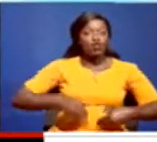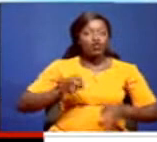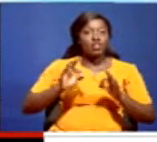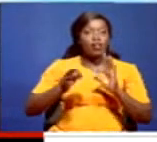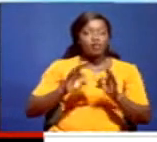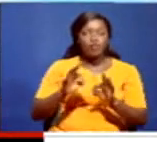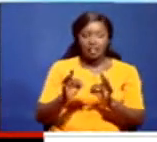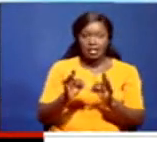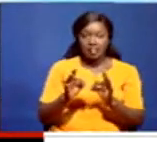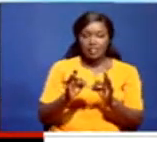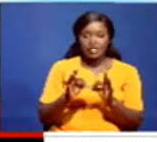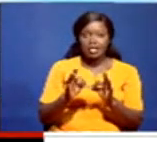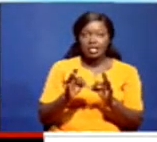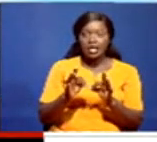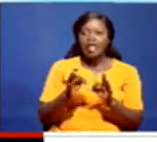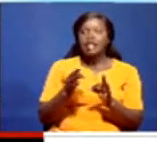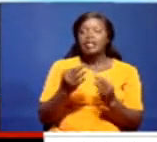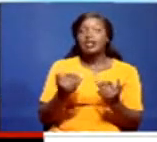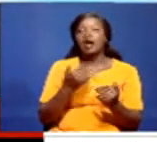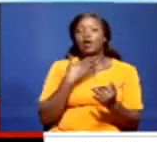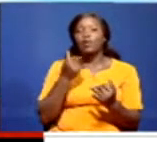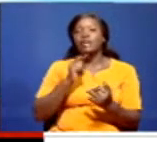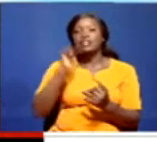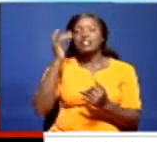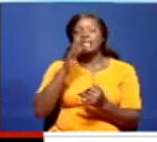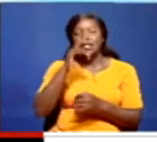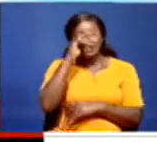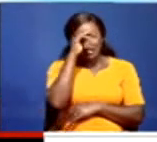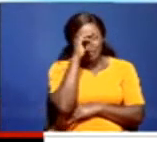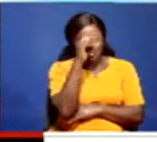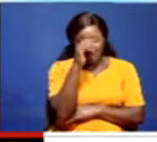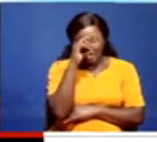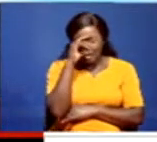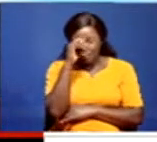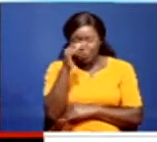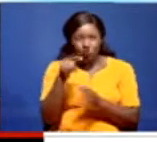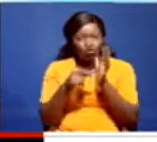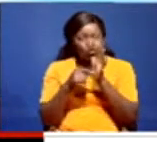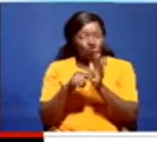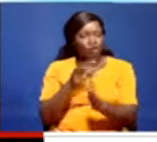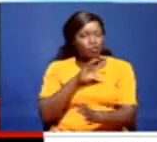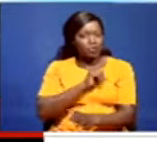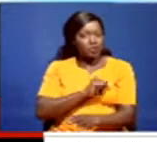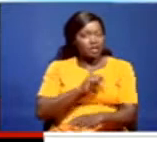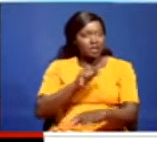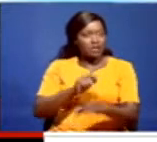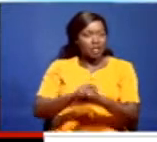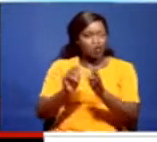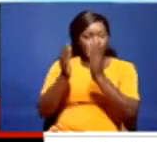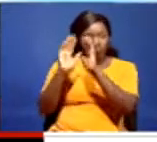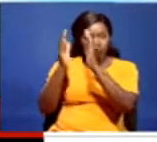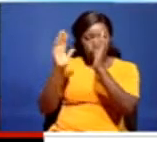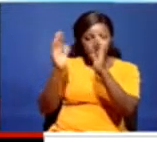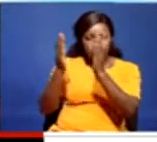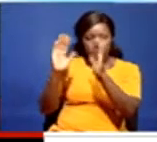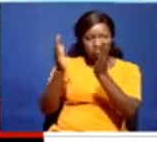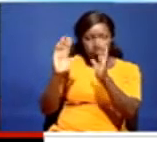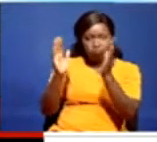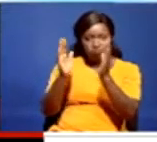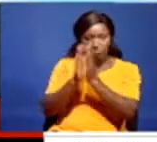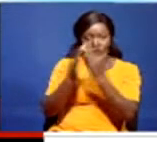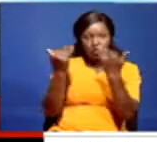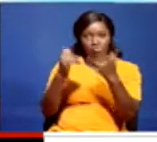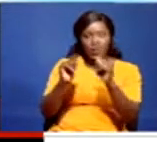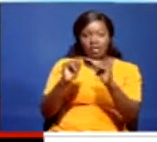Mucheru, amewataka Wakenya kuonyesha heshima na uvumilivu jinsi wanavyofanya wakati wa kushabikia timu za michezo, hasa wakati